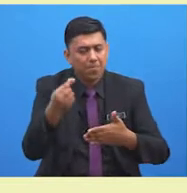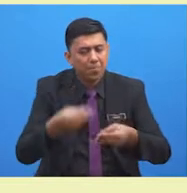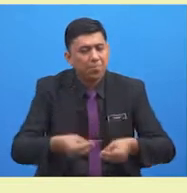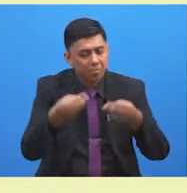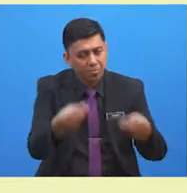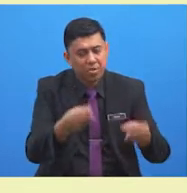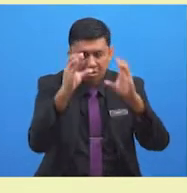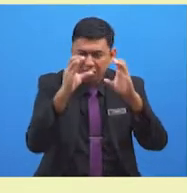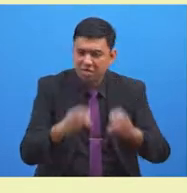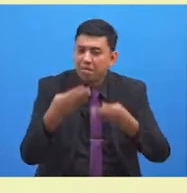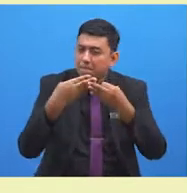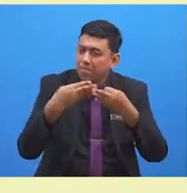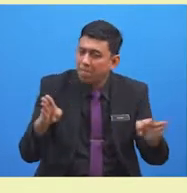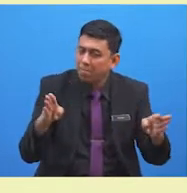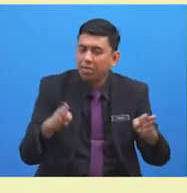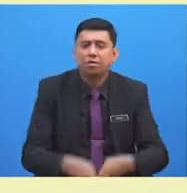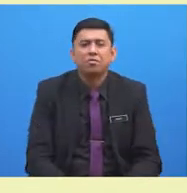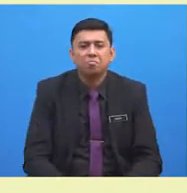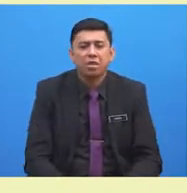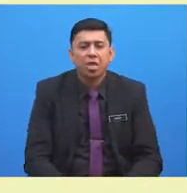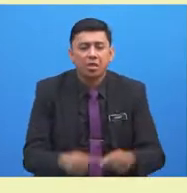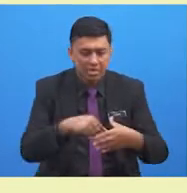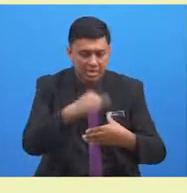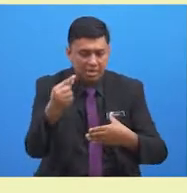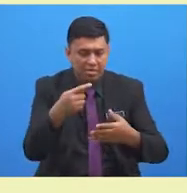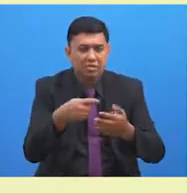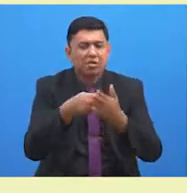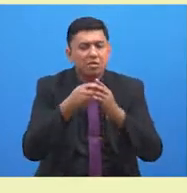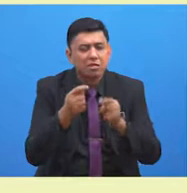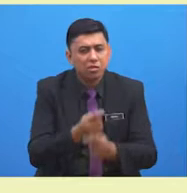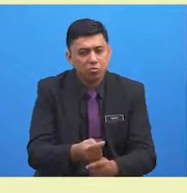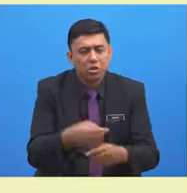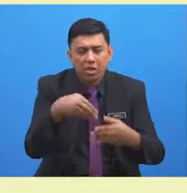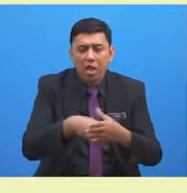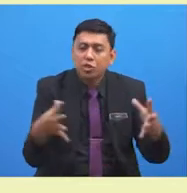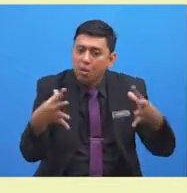yang diberikan secara bebas oleh gas tertentu dalam campuran gas.